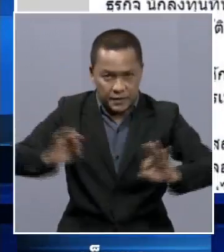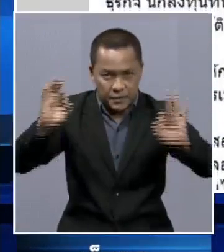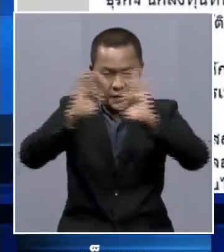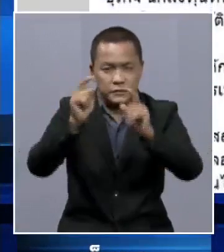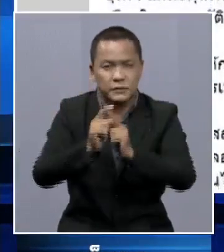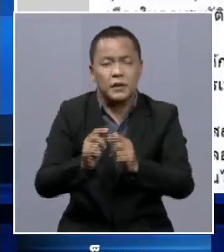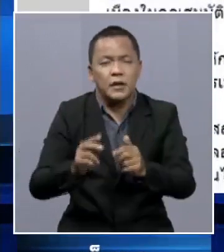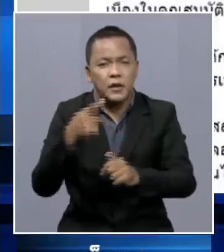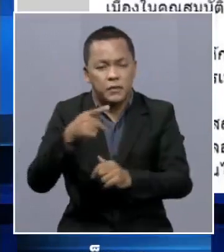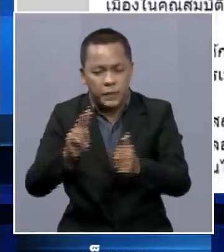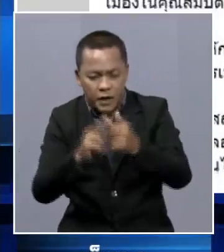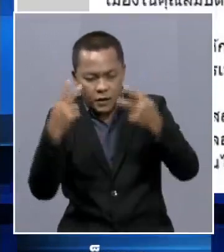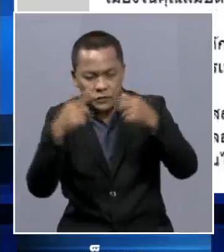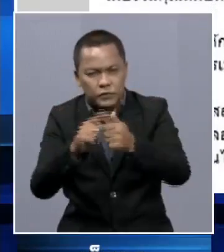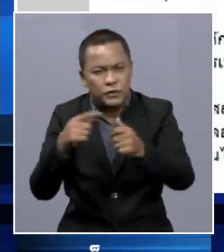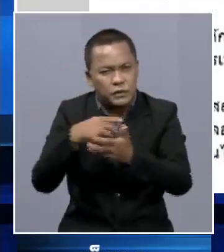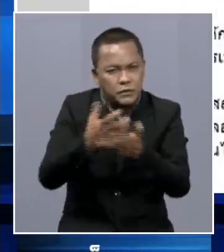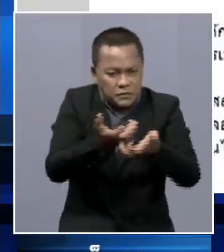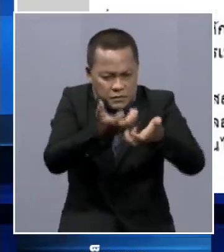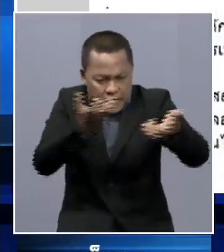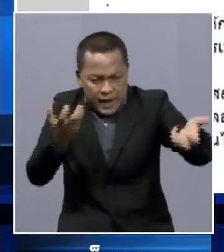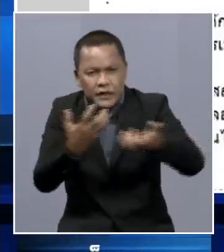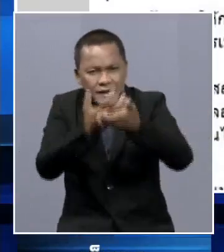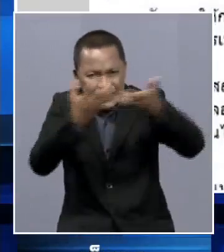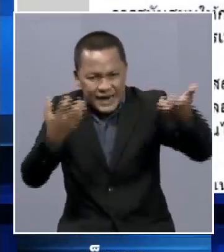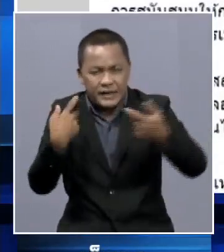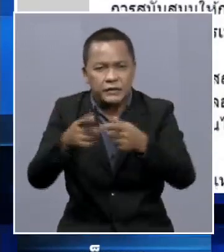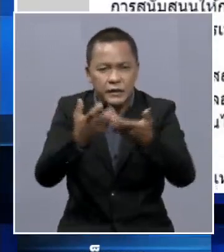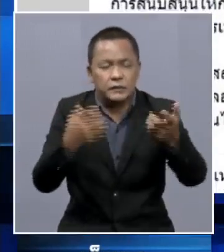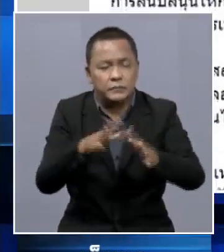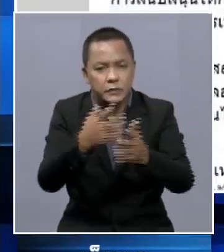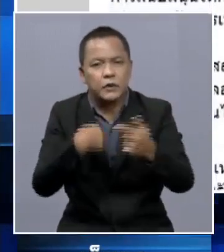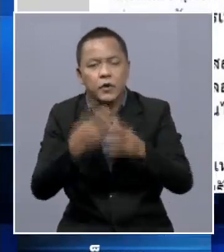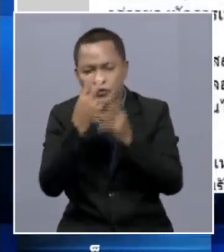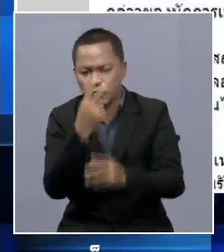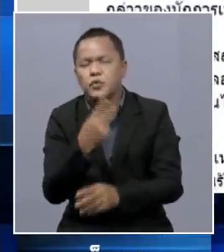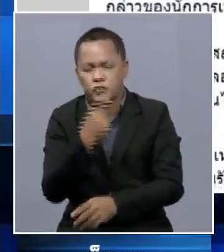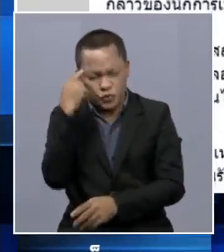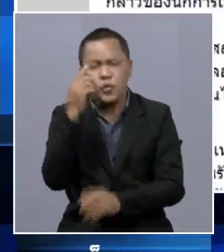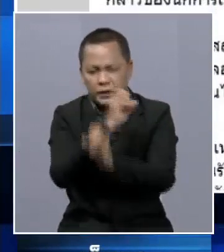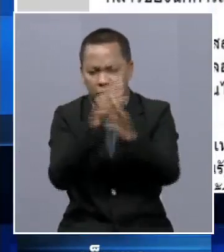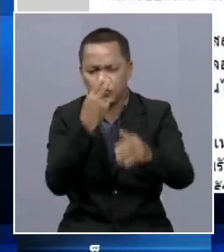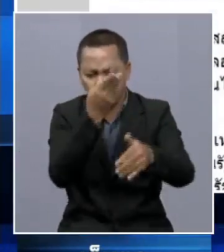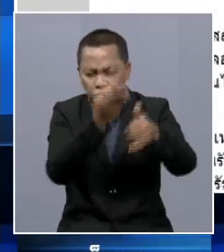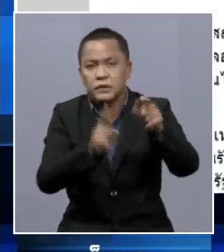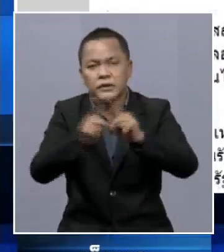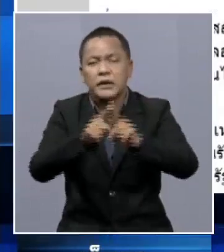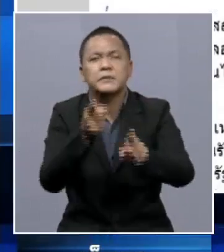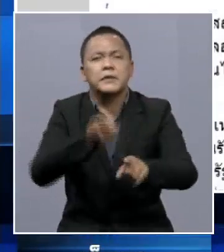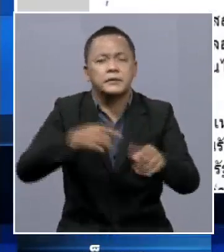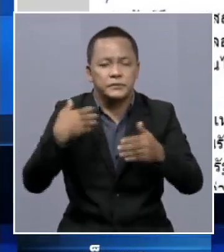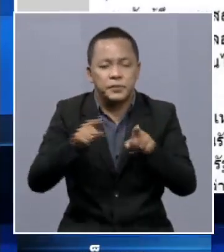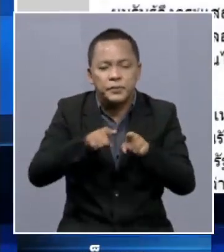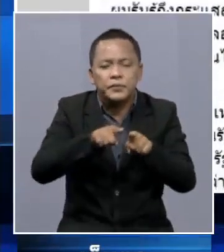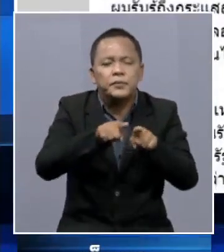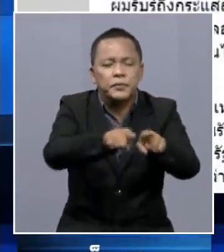ไม่วาผลเอกประวทยงตั้งใจเอาตัวเองแยกออกมาจผลเประยุตเท่ไ่สุดทายคนดูออกว่าทุกสิ่ทุกอย่ที่มัเดิมเนินมาด